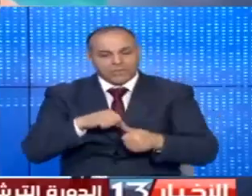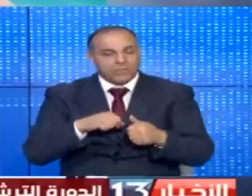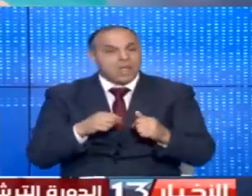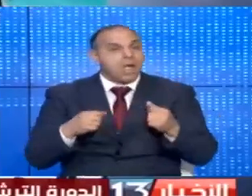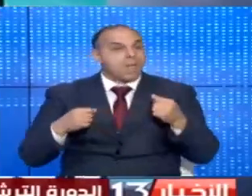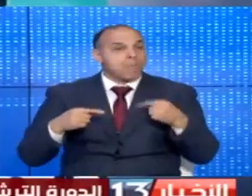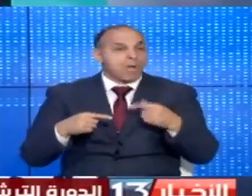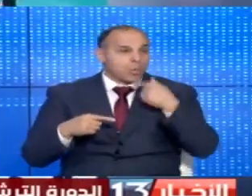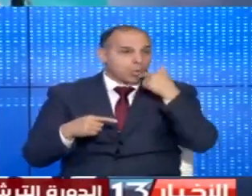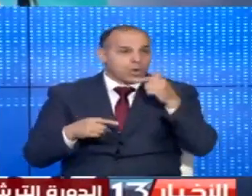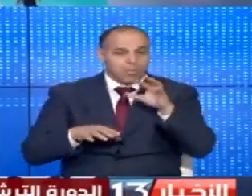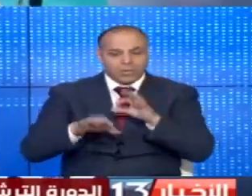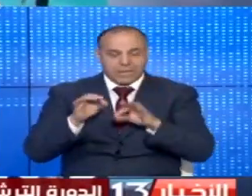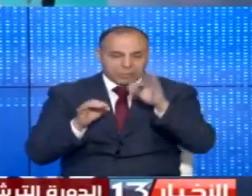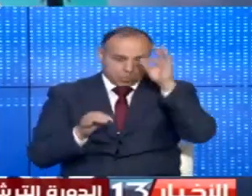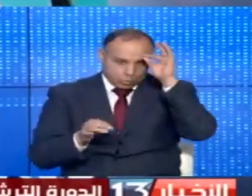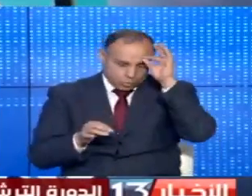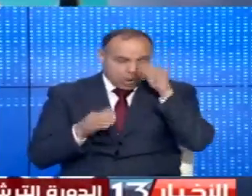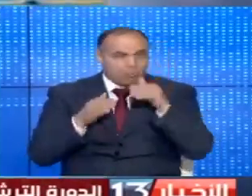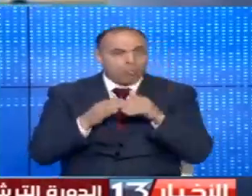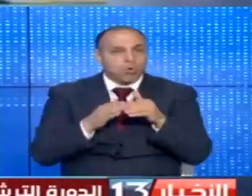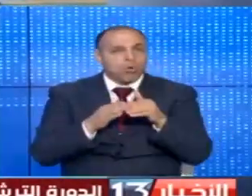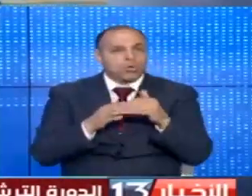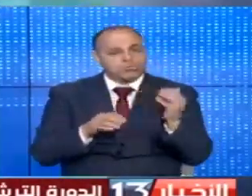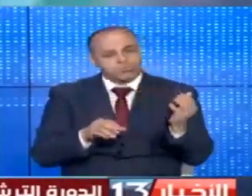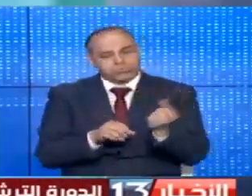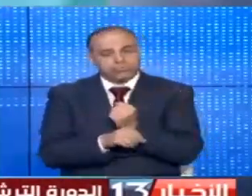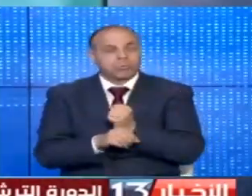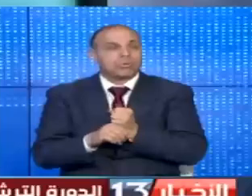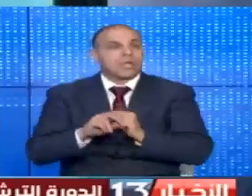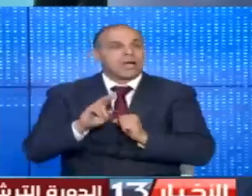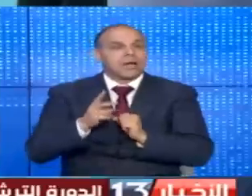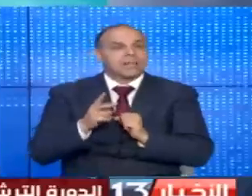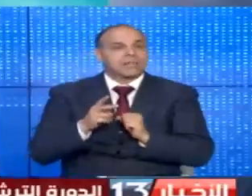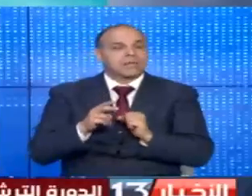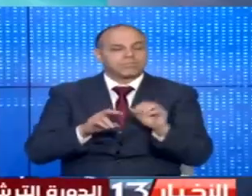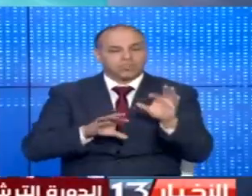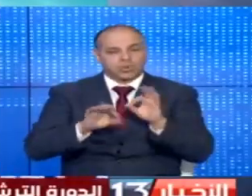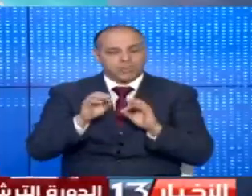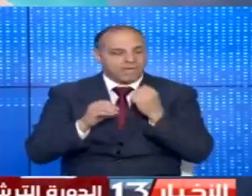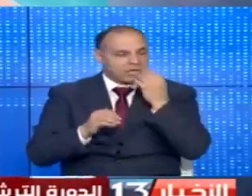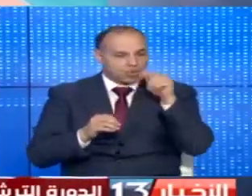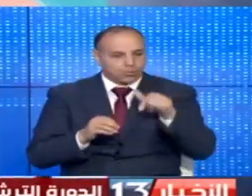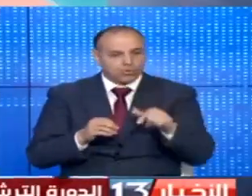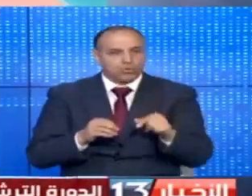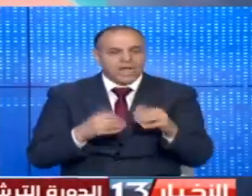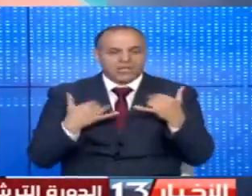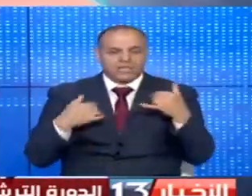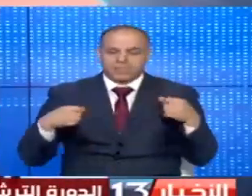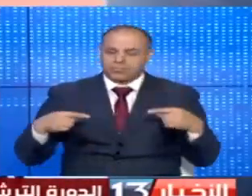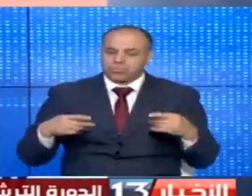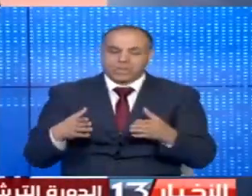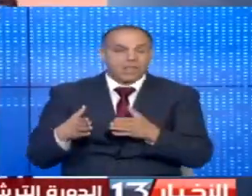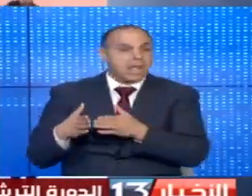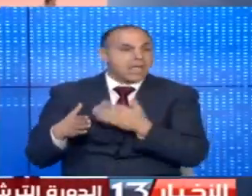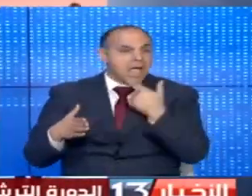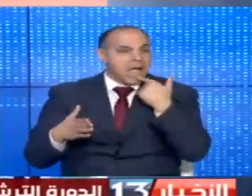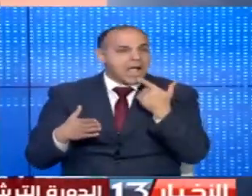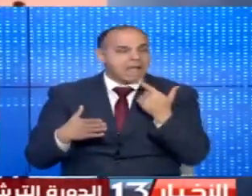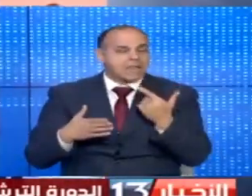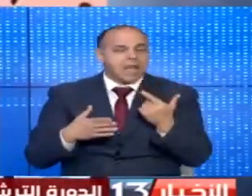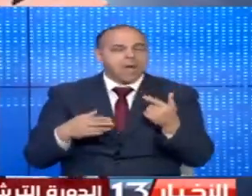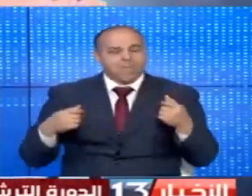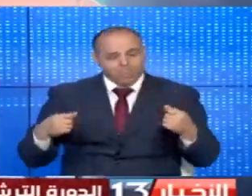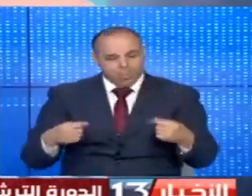المقابل سيكون المنتخبه لاسيما مطالبا بتحقيق الفوز عند من ولاقى مساء اليوم جاره الجزائري الذي سيقوم